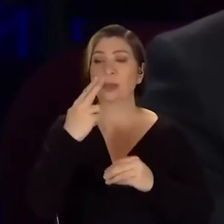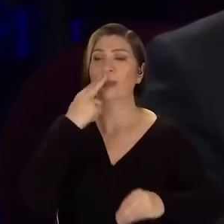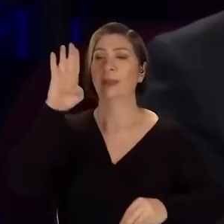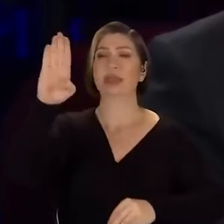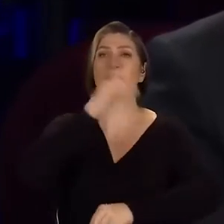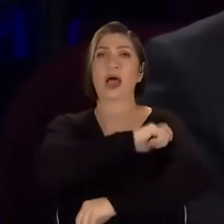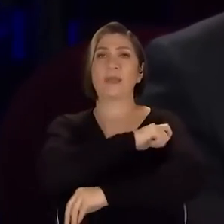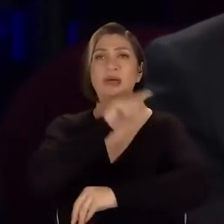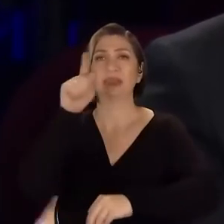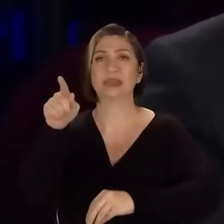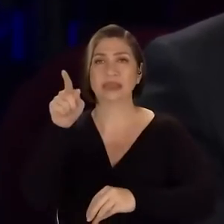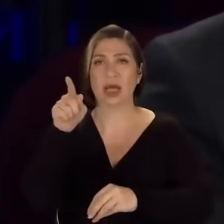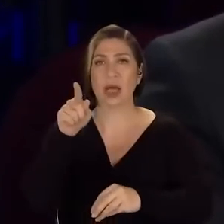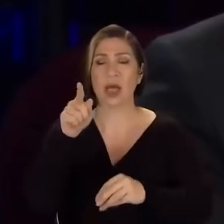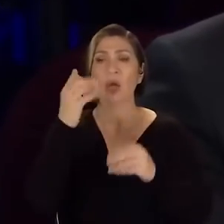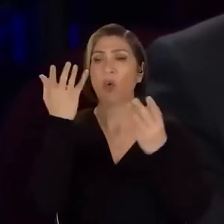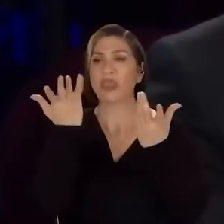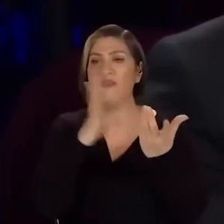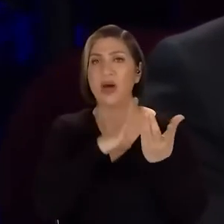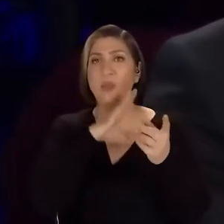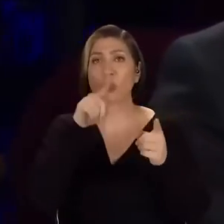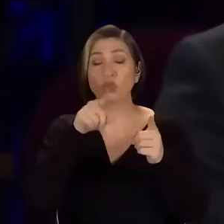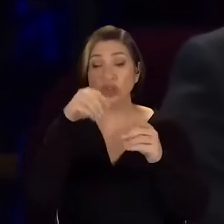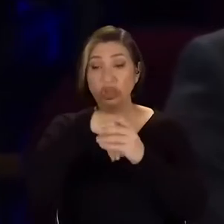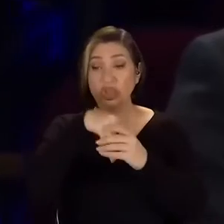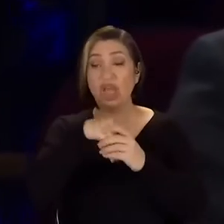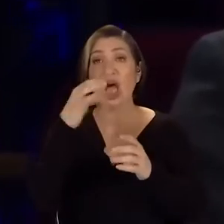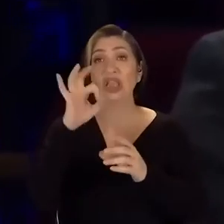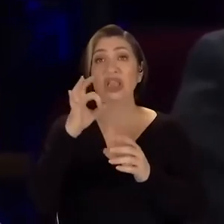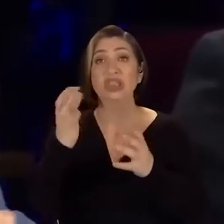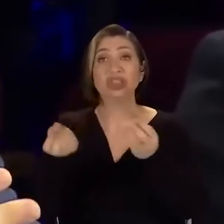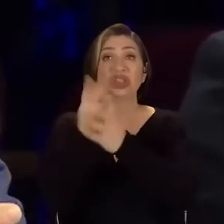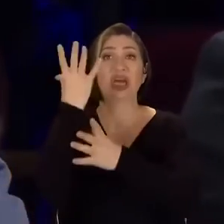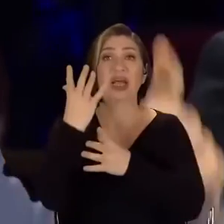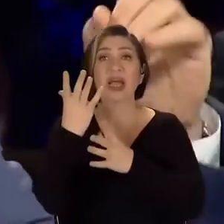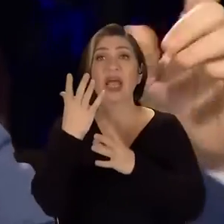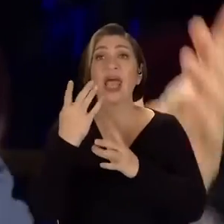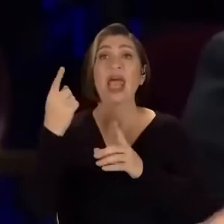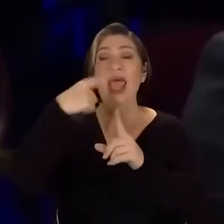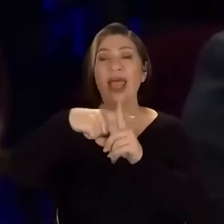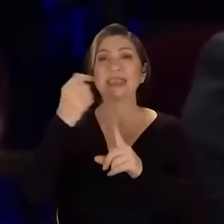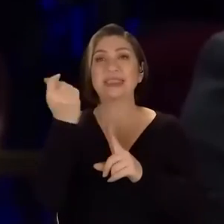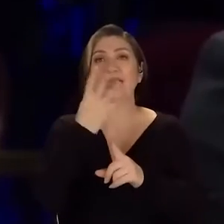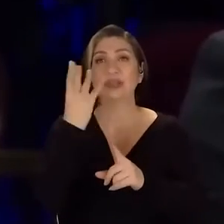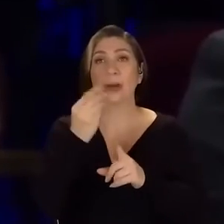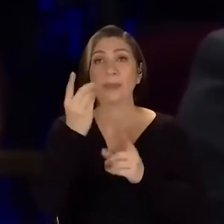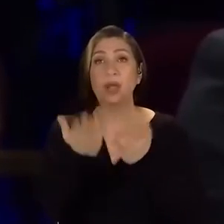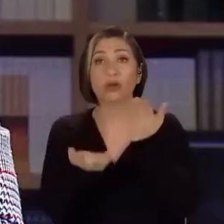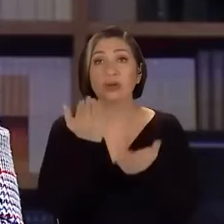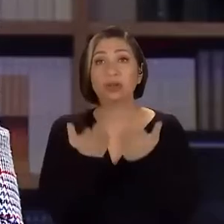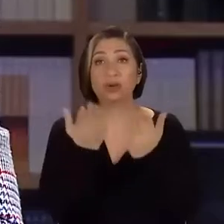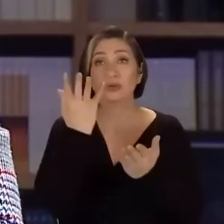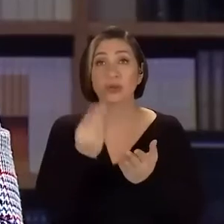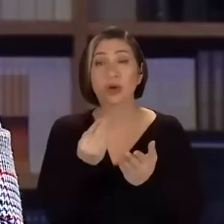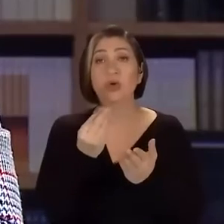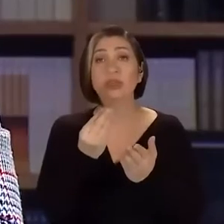Almanya'sında Hitler iktidara geldi diye kaçıyor olsam havaalanından altınlarımı çıkardım. Şimdi X-ray'den geçerken düt düt düt diye ötecek. Dolayısıyla